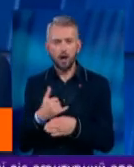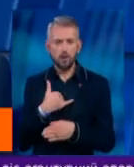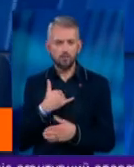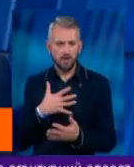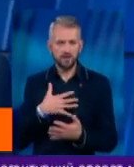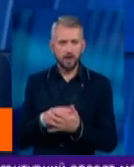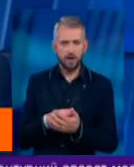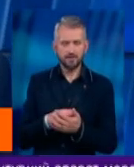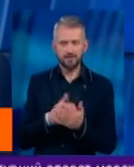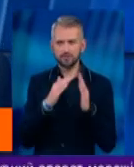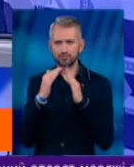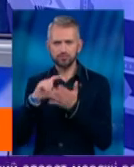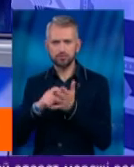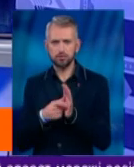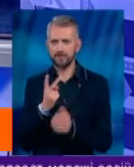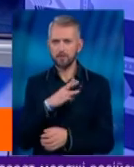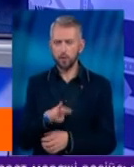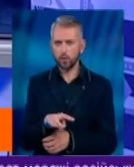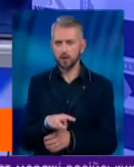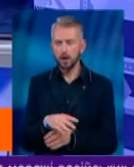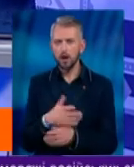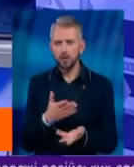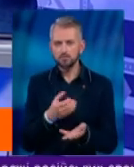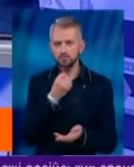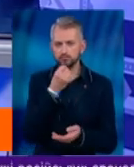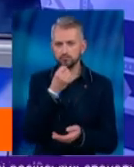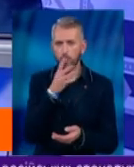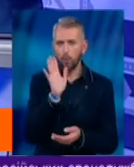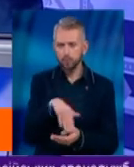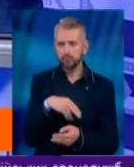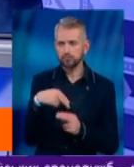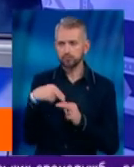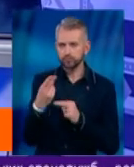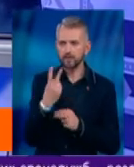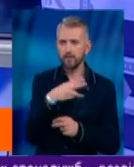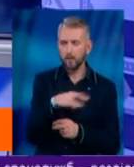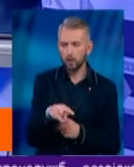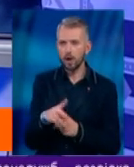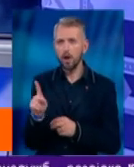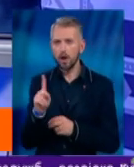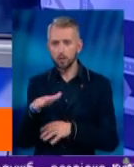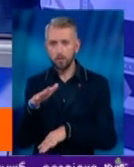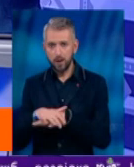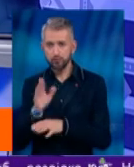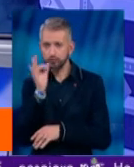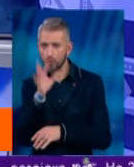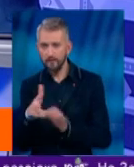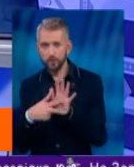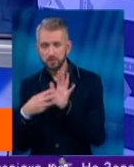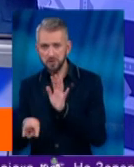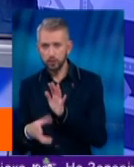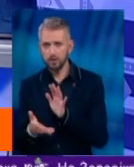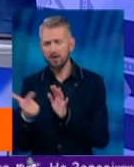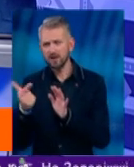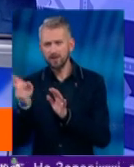і нерухомості на 2 мільйони. А куди ж, а де, даруйте, ну невже банк просто пробачить 8 мільйонів? Не будь-то